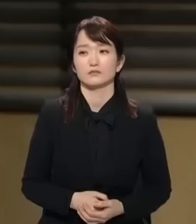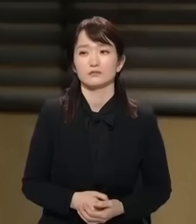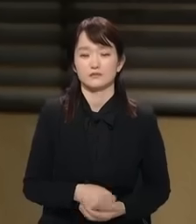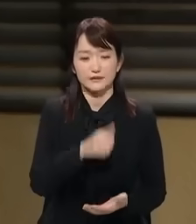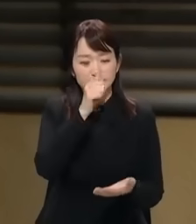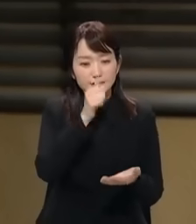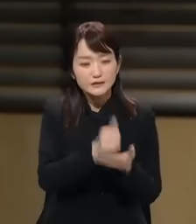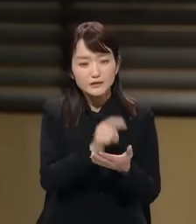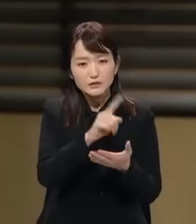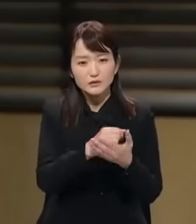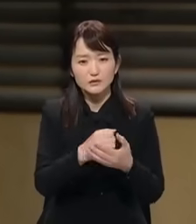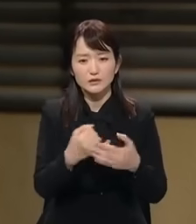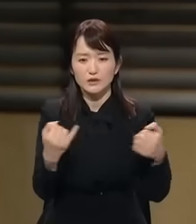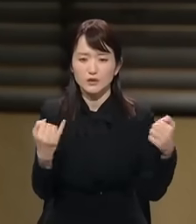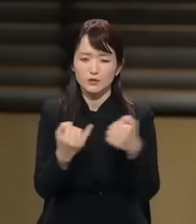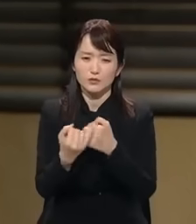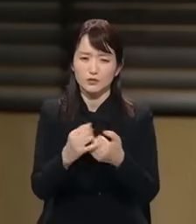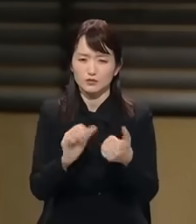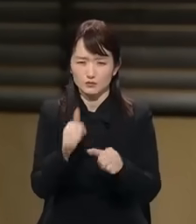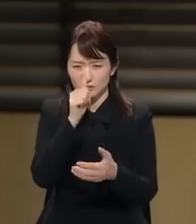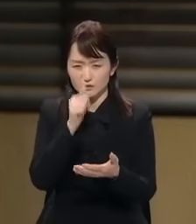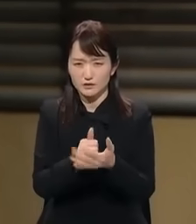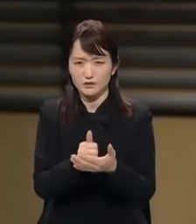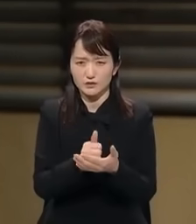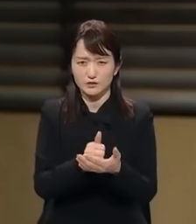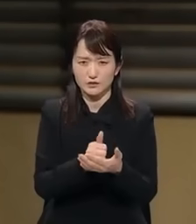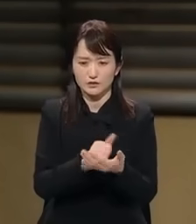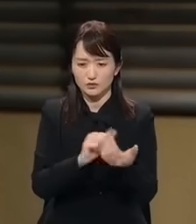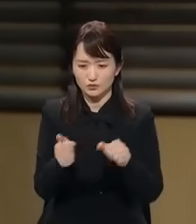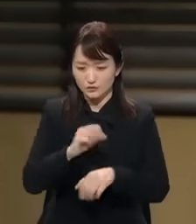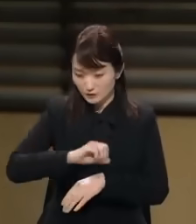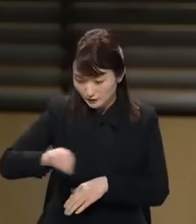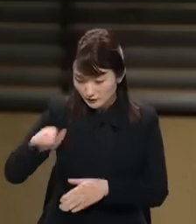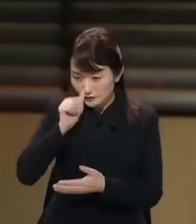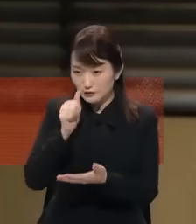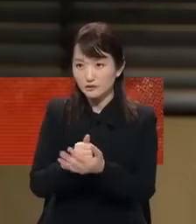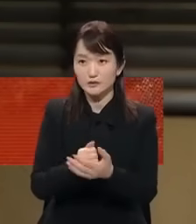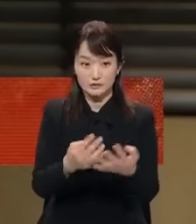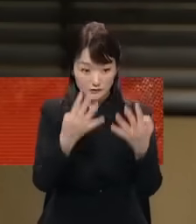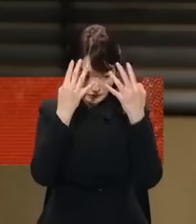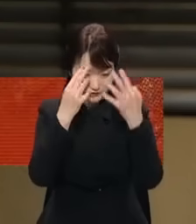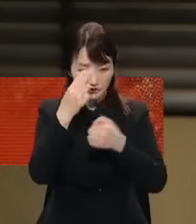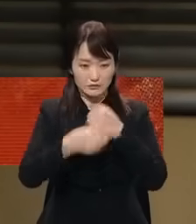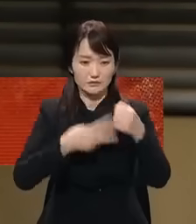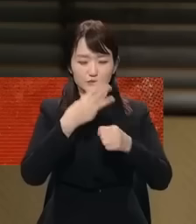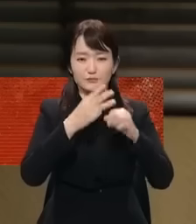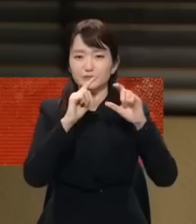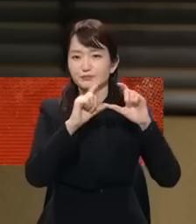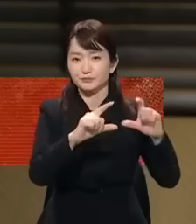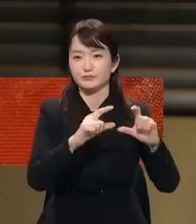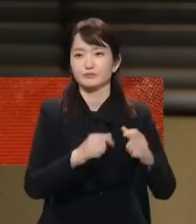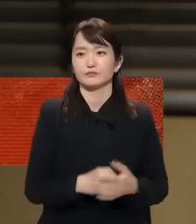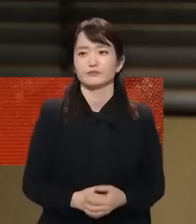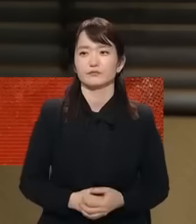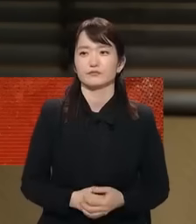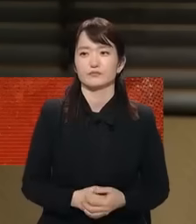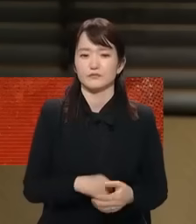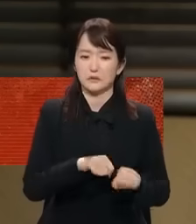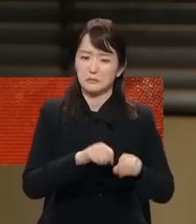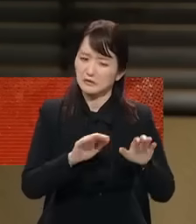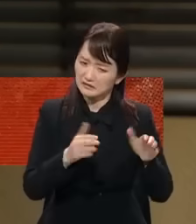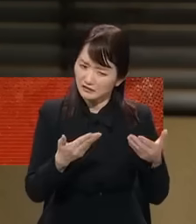사채 6위였다 men 징역 3년 형이었어 3년이 사실 뭐 굉장히 낮게